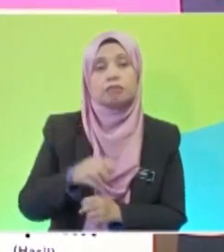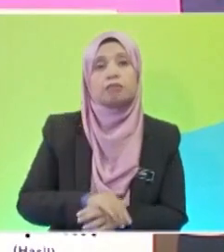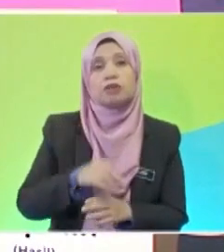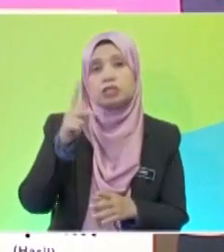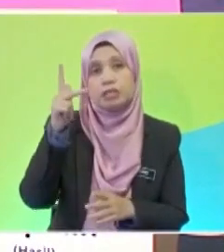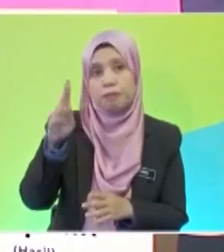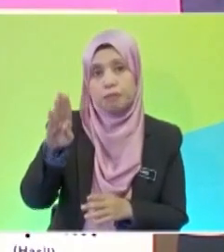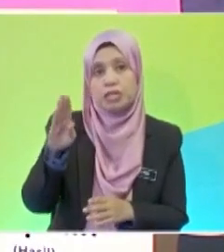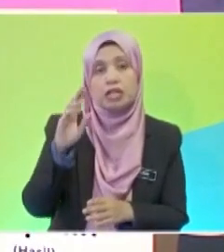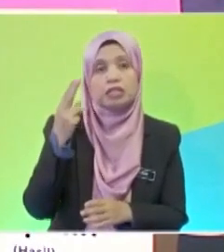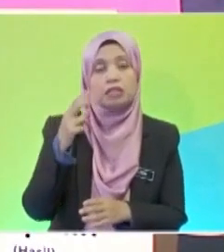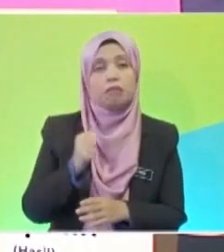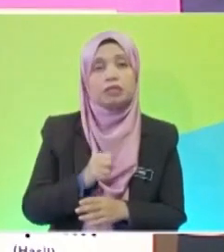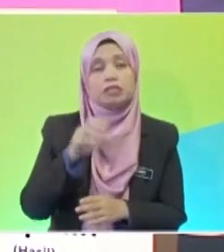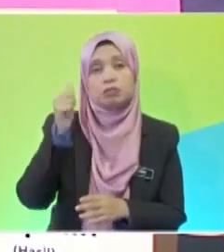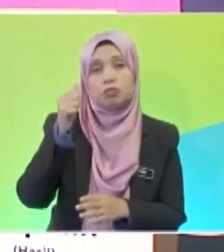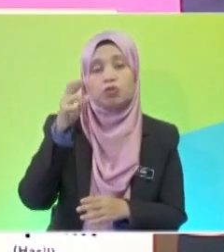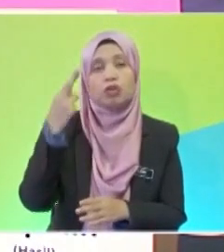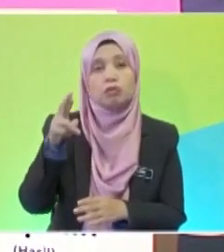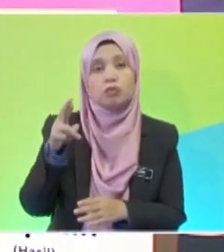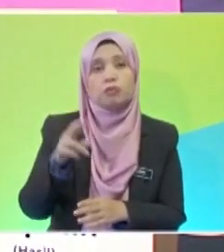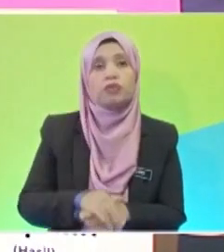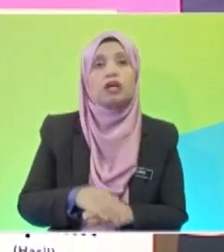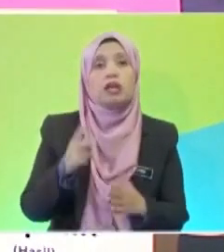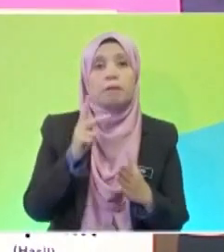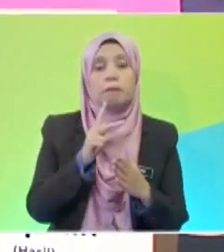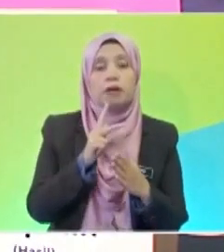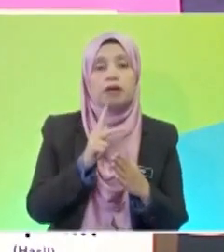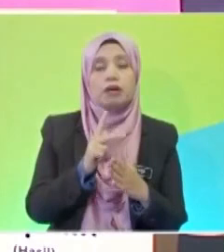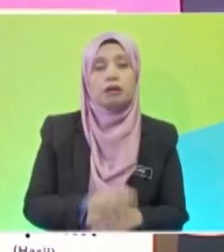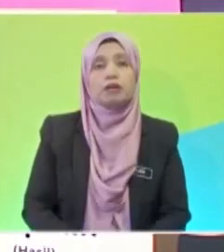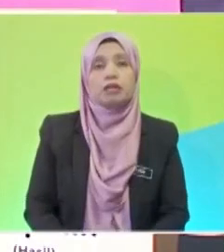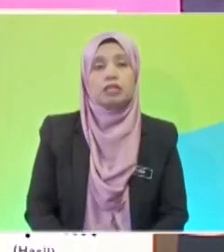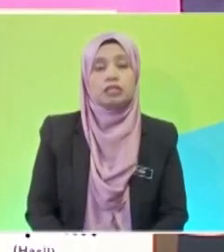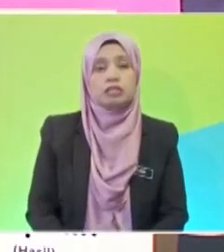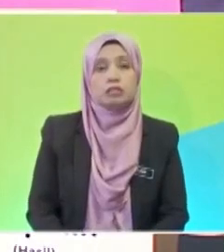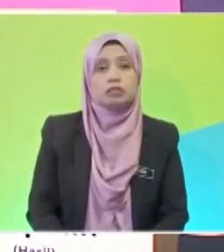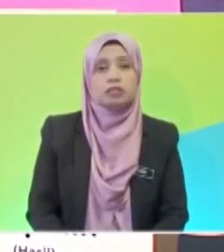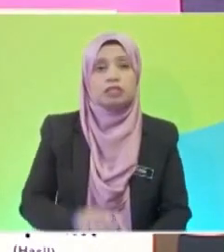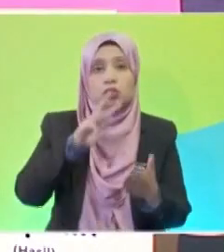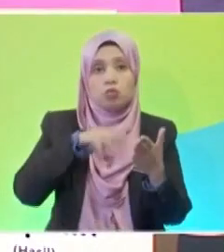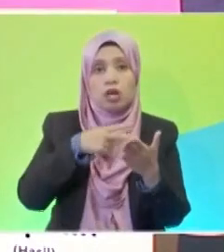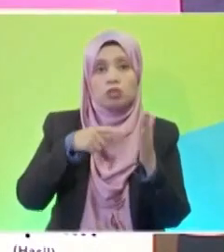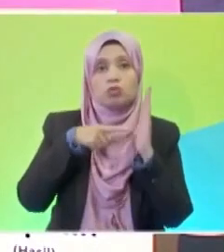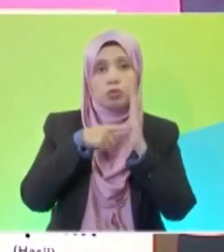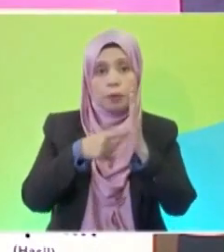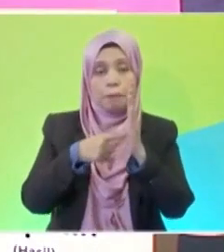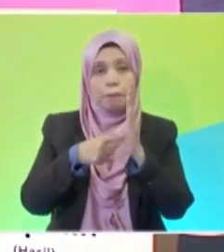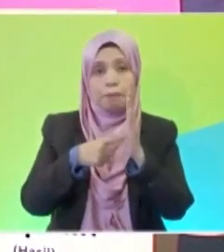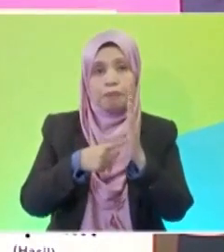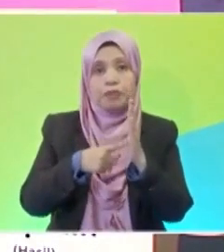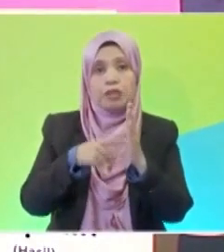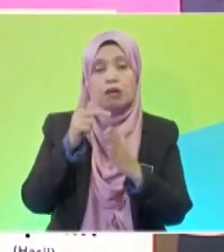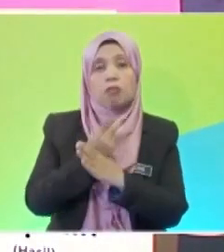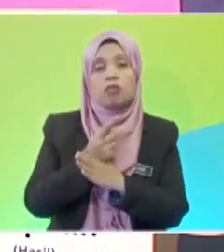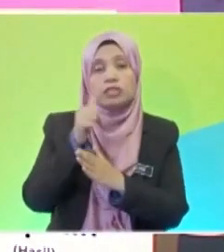dapat RM10,000. Jadi, dalam pengasingan untung rugi, okey, di sini cikgu buat satu jadual di mana awak kena, okey, perkongsi A, gaji